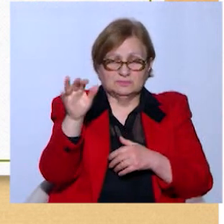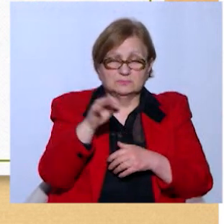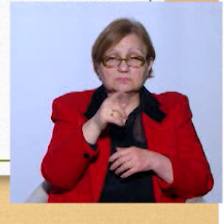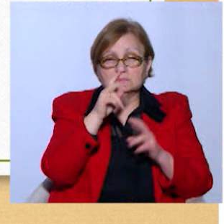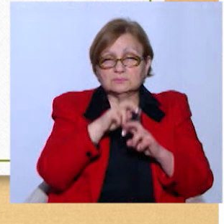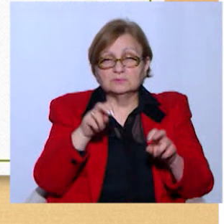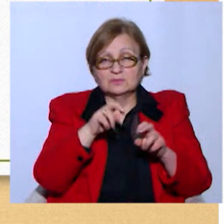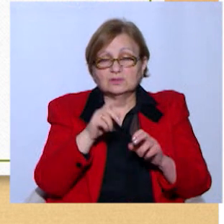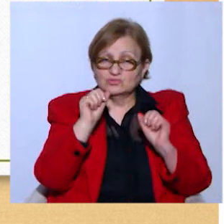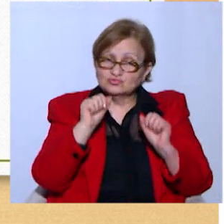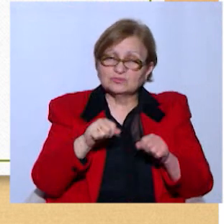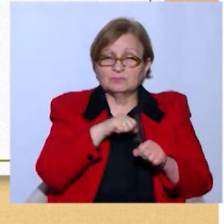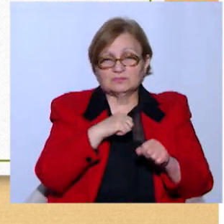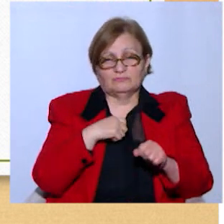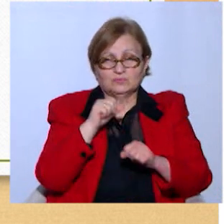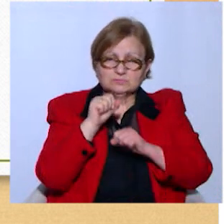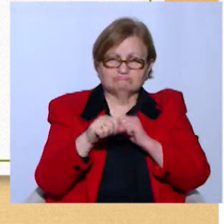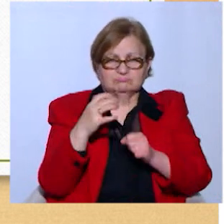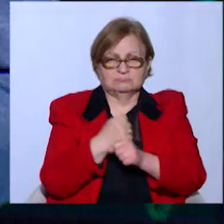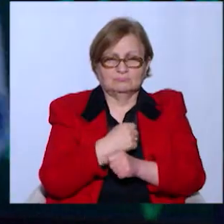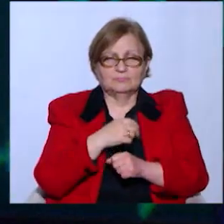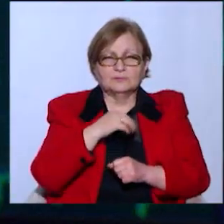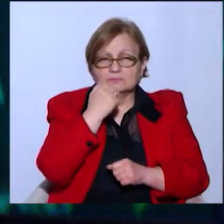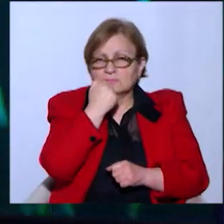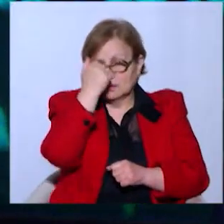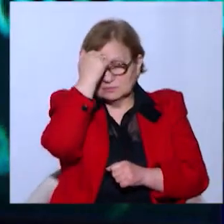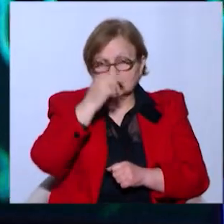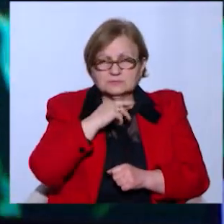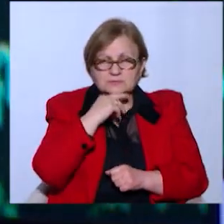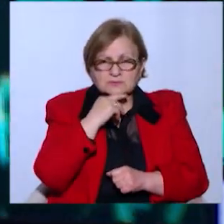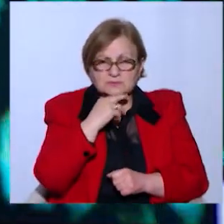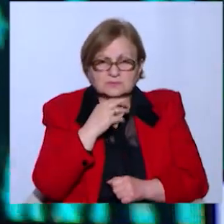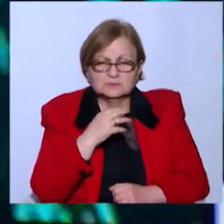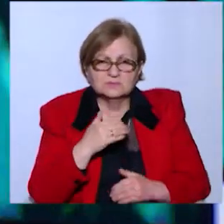ნახეთ, იქნებ მოერიოთ დამოუკიდებლად. მადლობთ ყურადღებისათვის,